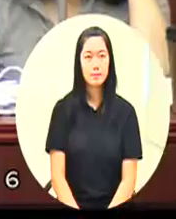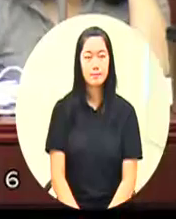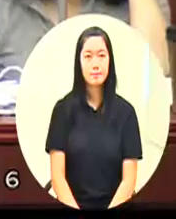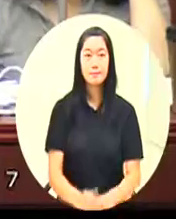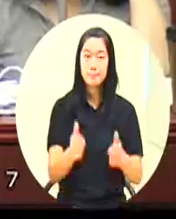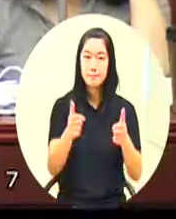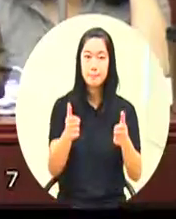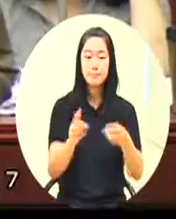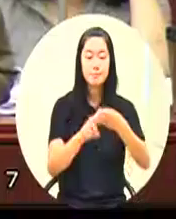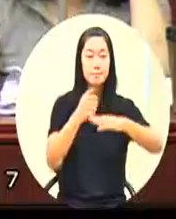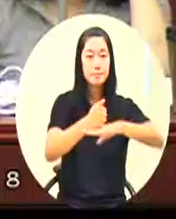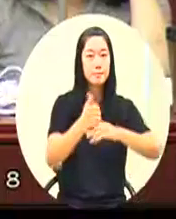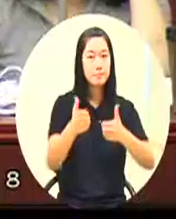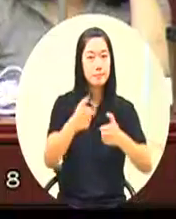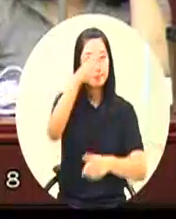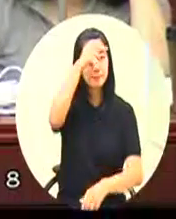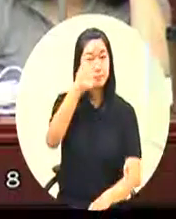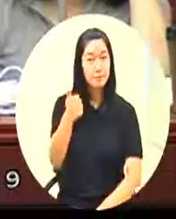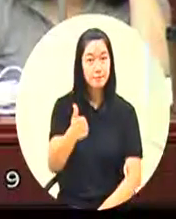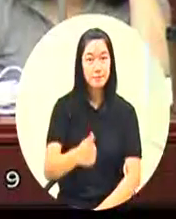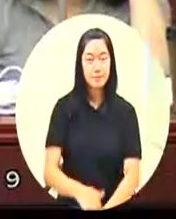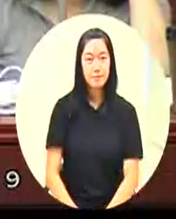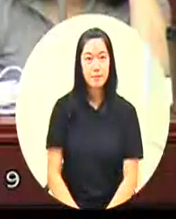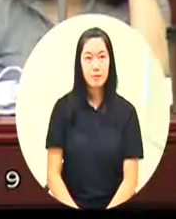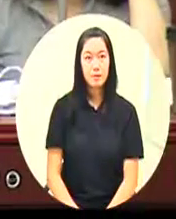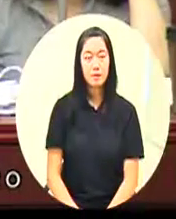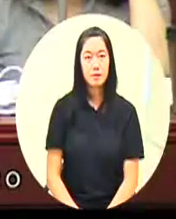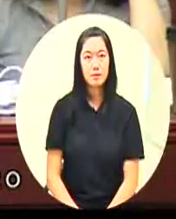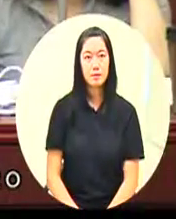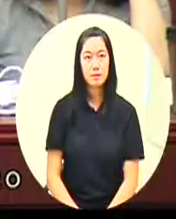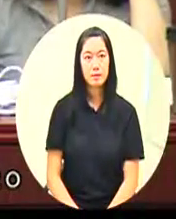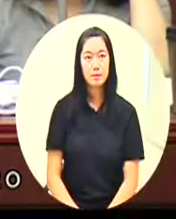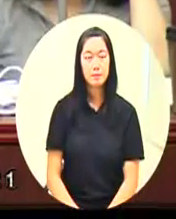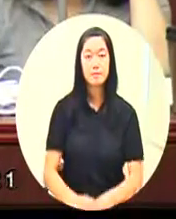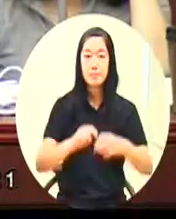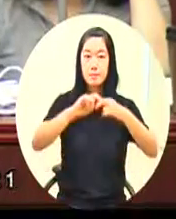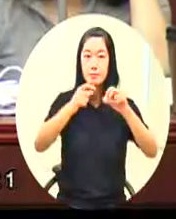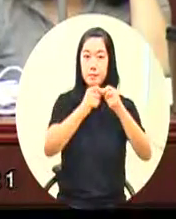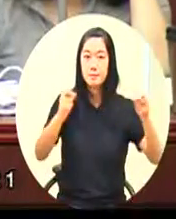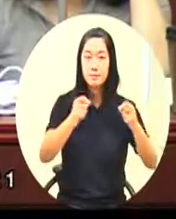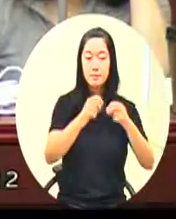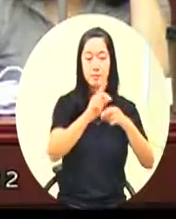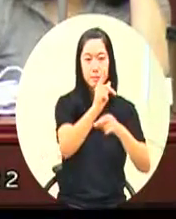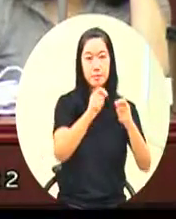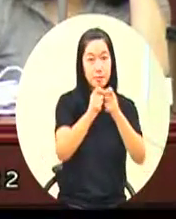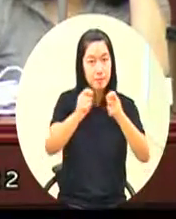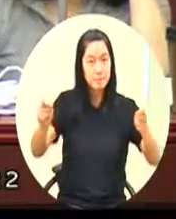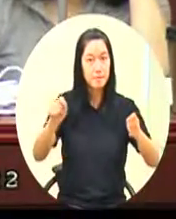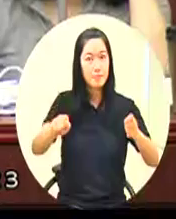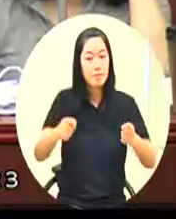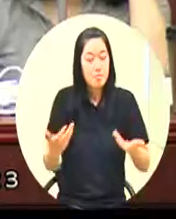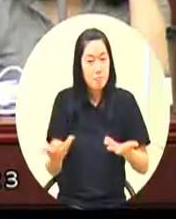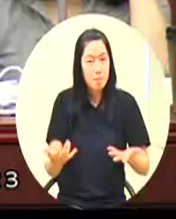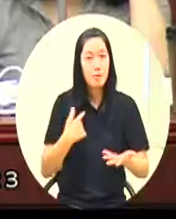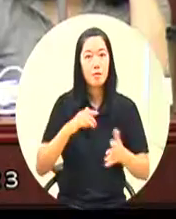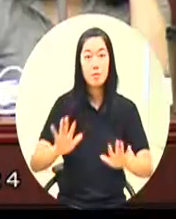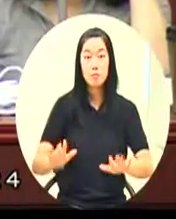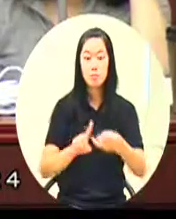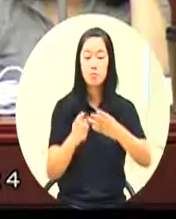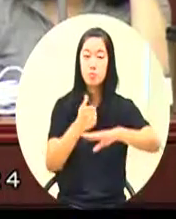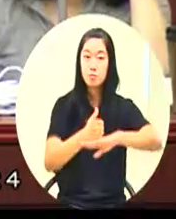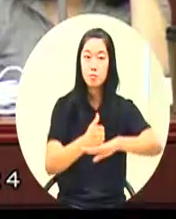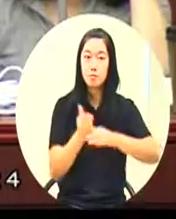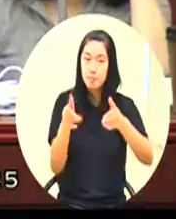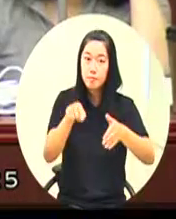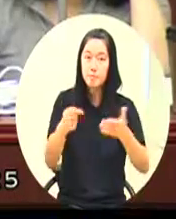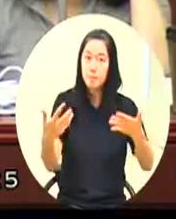谢谢主席，谢谢黄议员哦。针对李克勇案子，我想今天那个主席也有针对这个